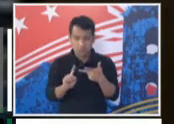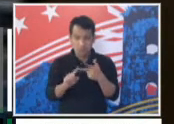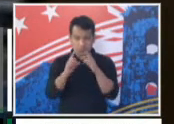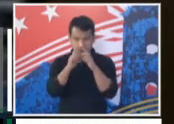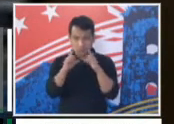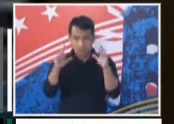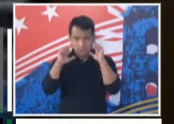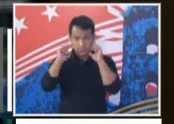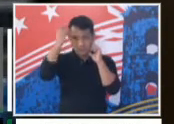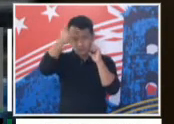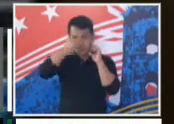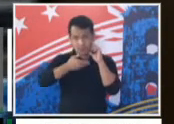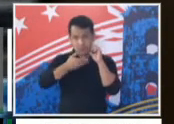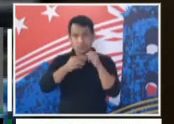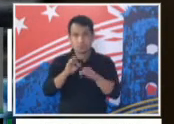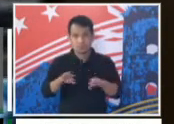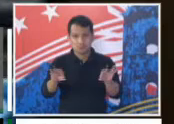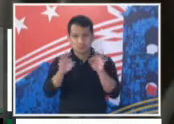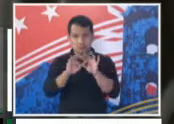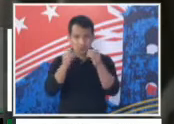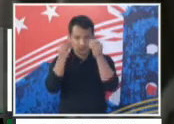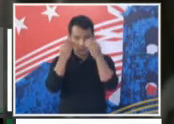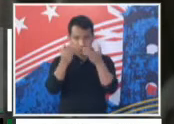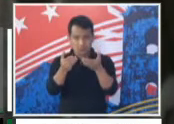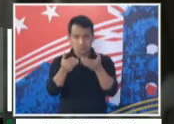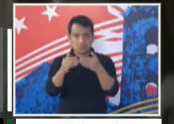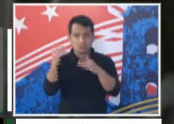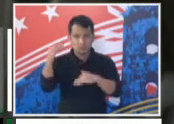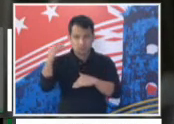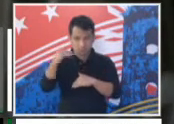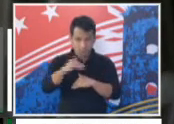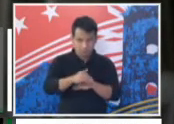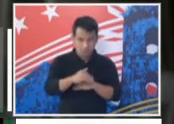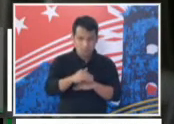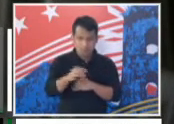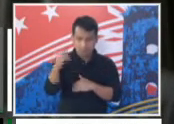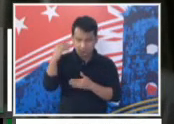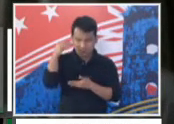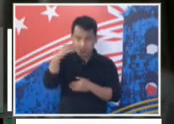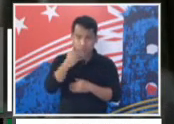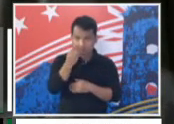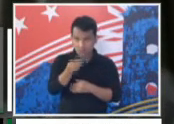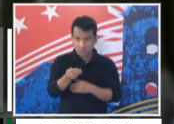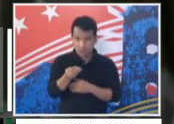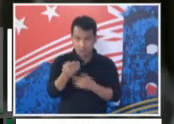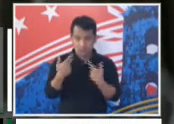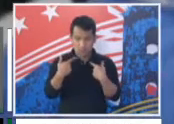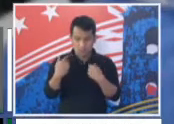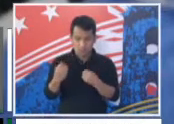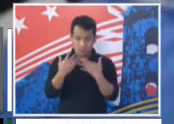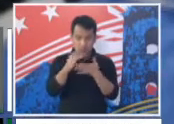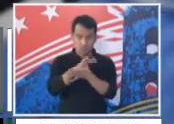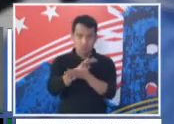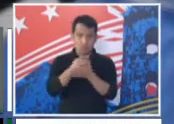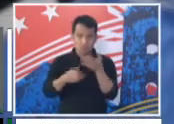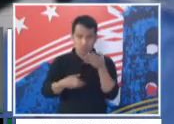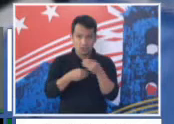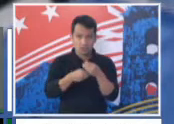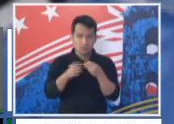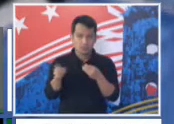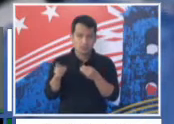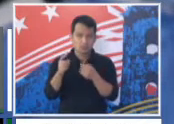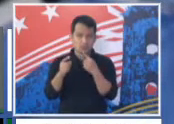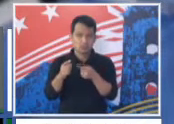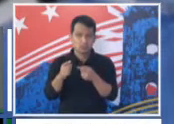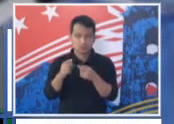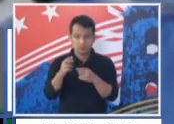rin ng face mask para patuloy ang pagbaba ng bilang ng mga nagkaka-COVID-19 sa Metro Manila. Dagdag pa ni Roque, nakatulong